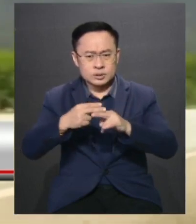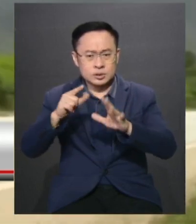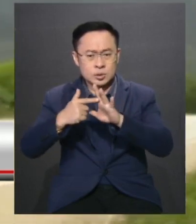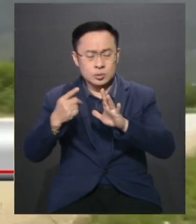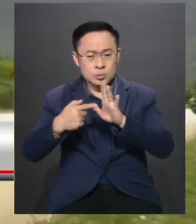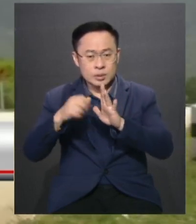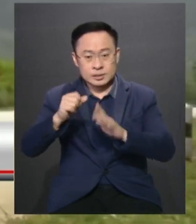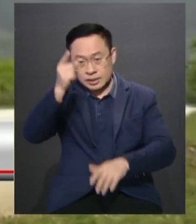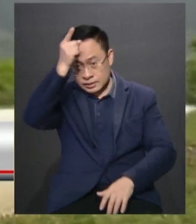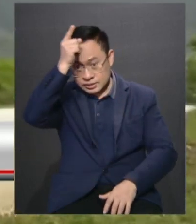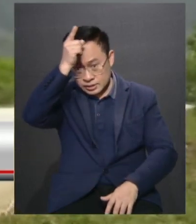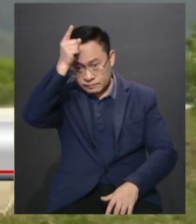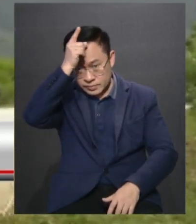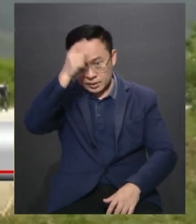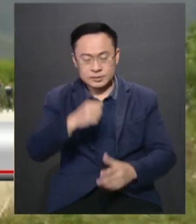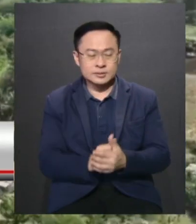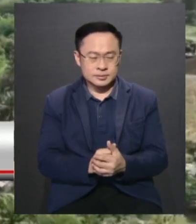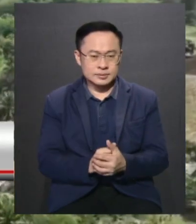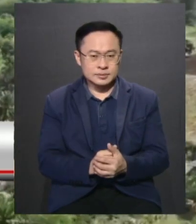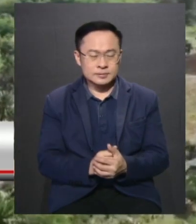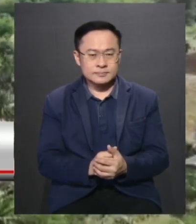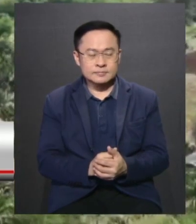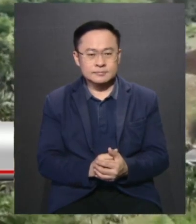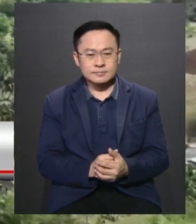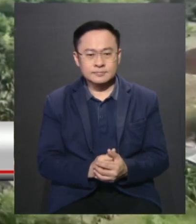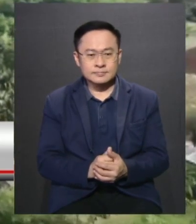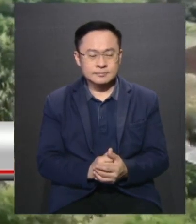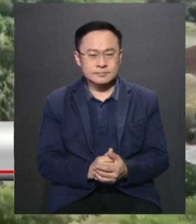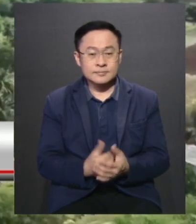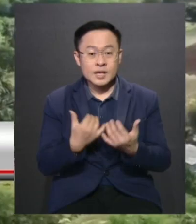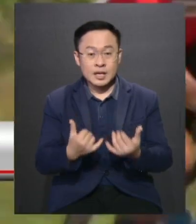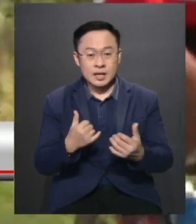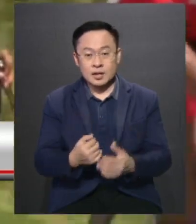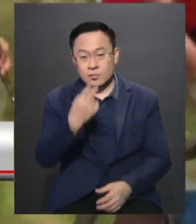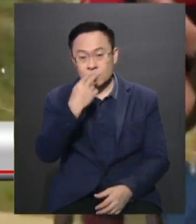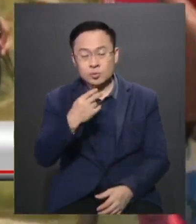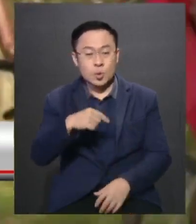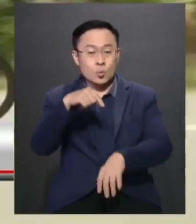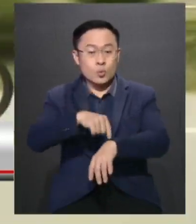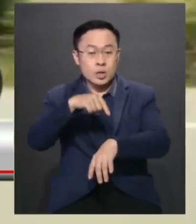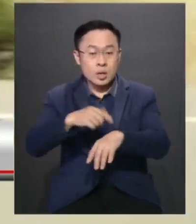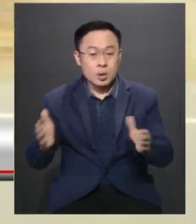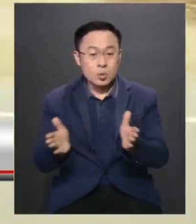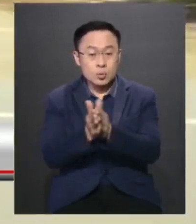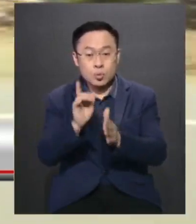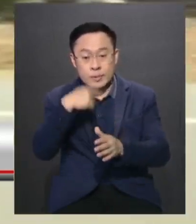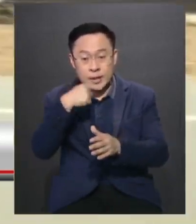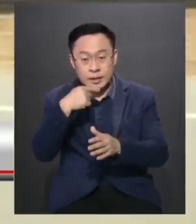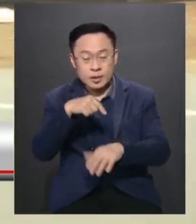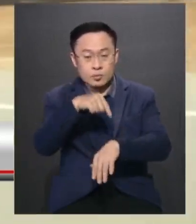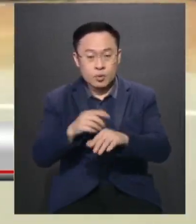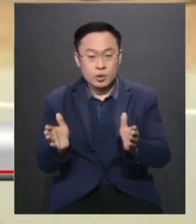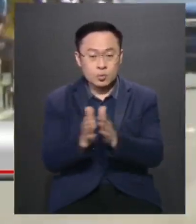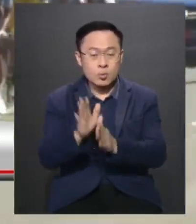คะนักปั่นชาวเยอรมันจากทีมรู้ใจออนไลน์อินชัวรันค่ะแต่ถ้ามาดูในเวลารวมนะคะผู้นำยังคงเป็